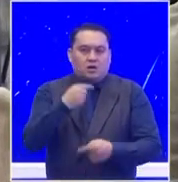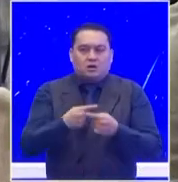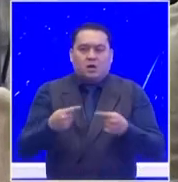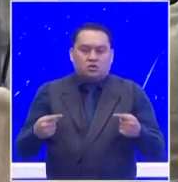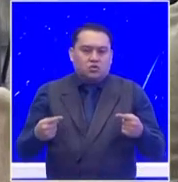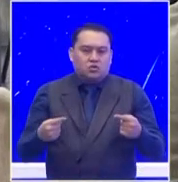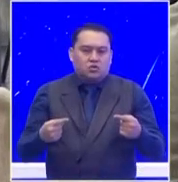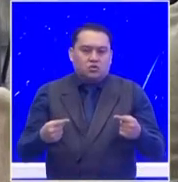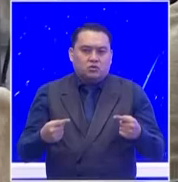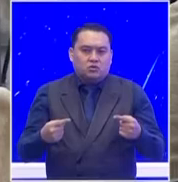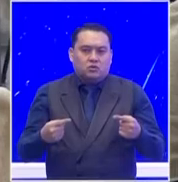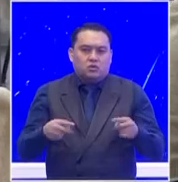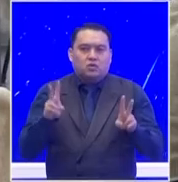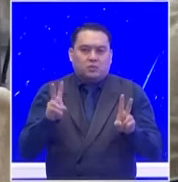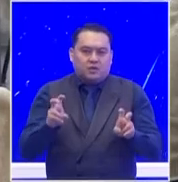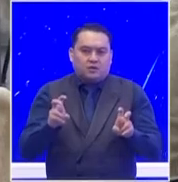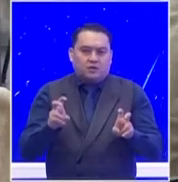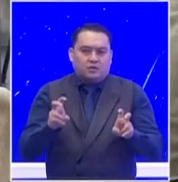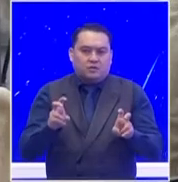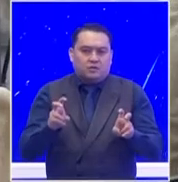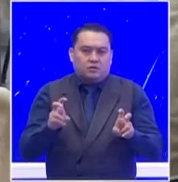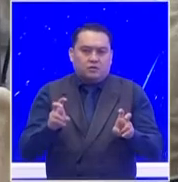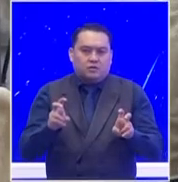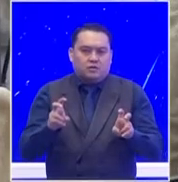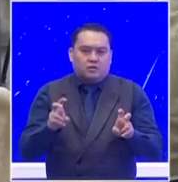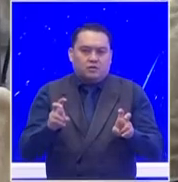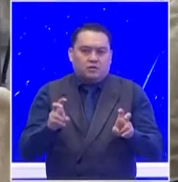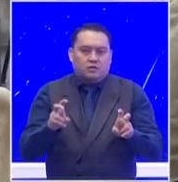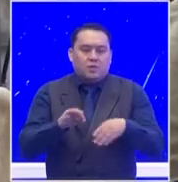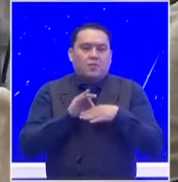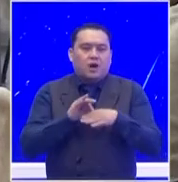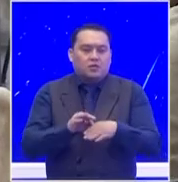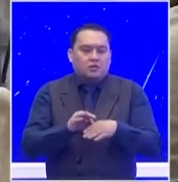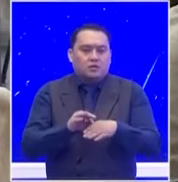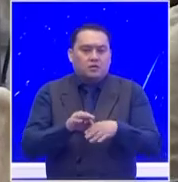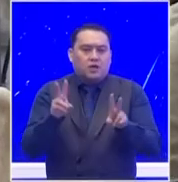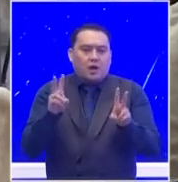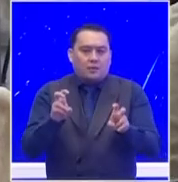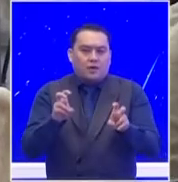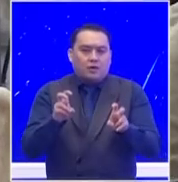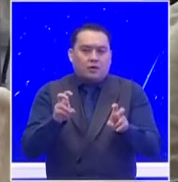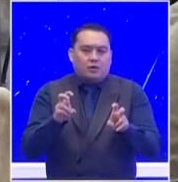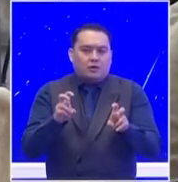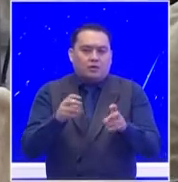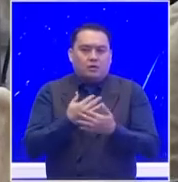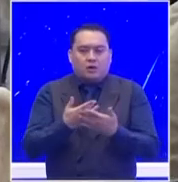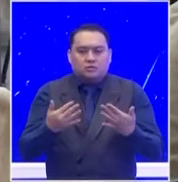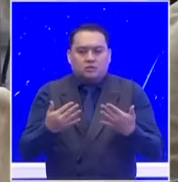различные темы. Например, мы сегодня проходили тему buildings,